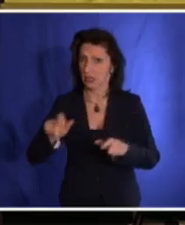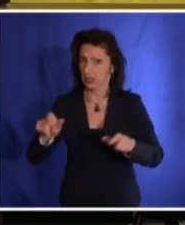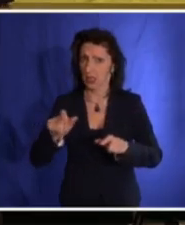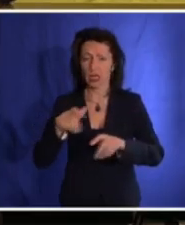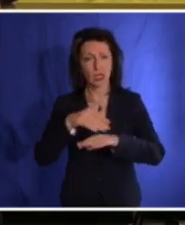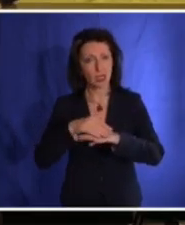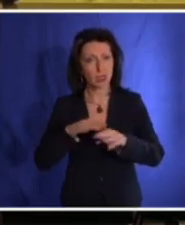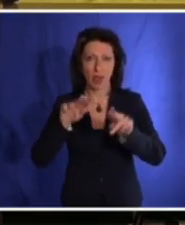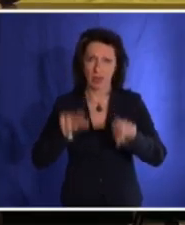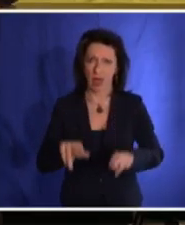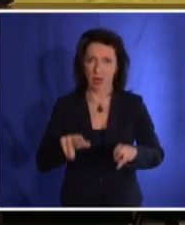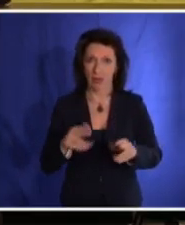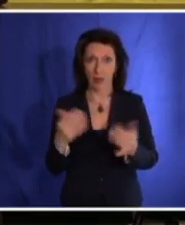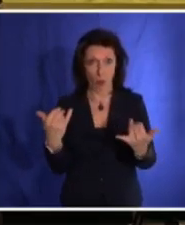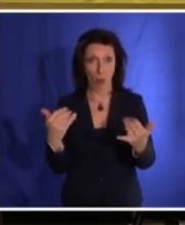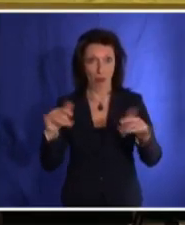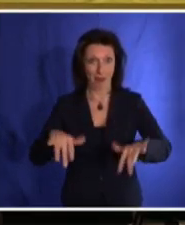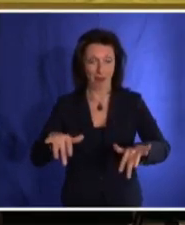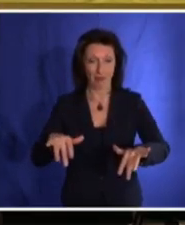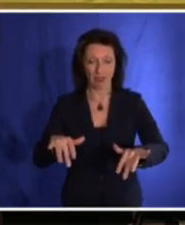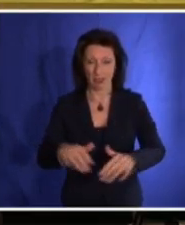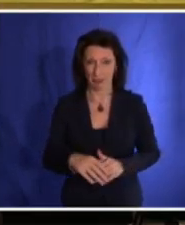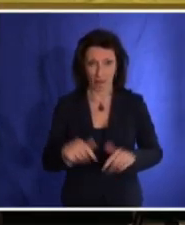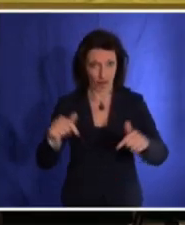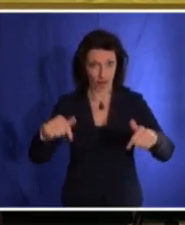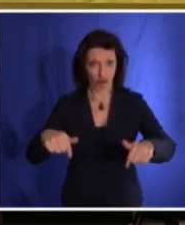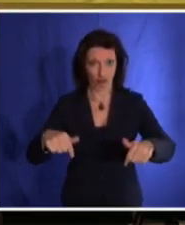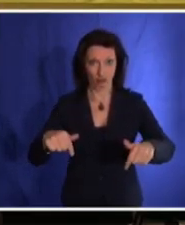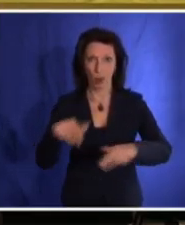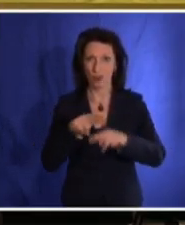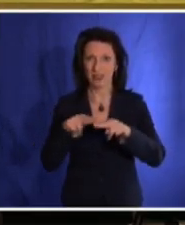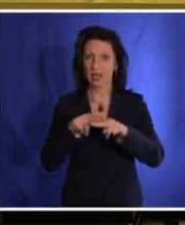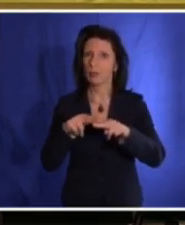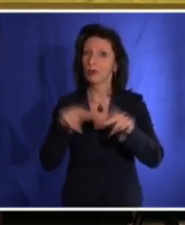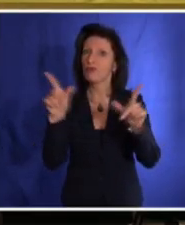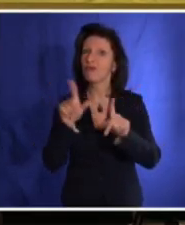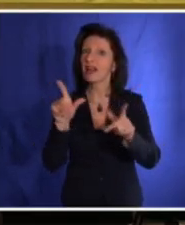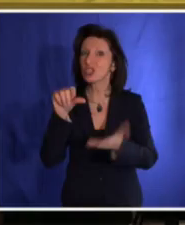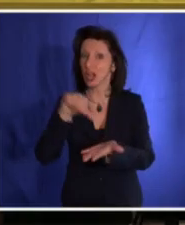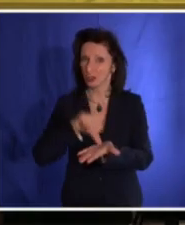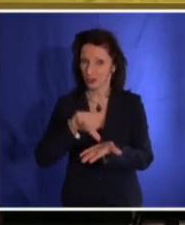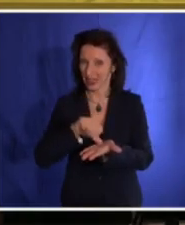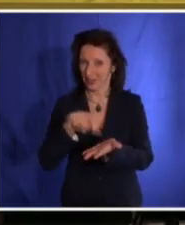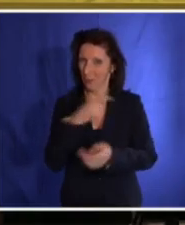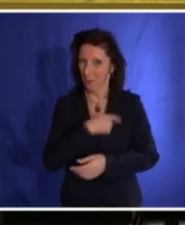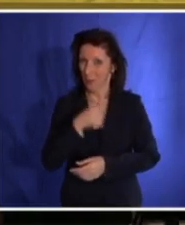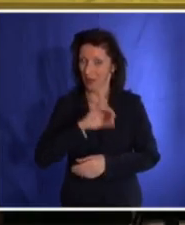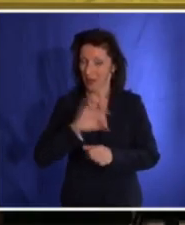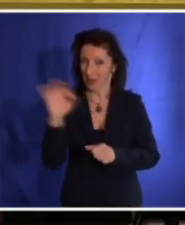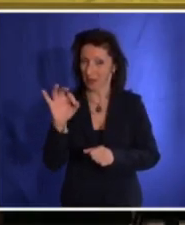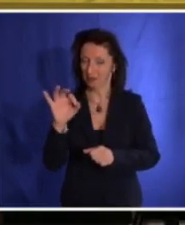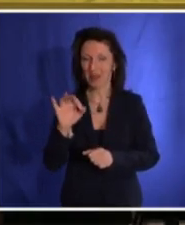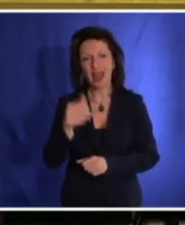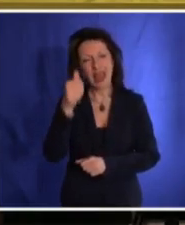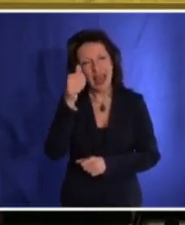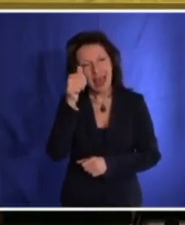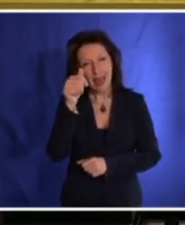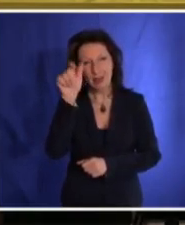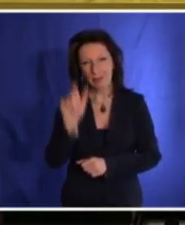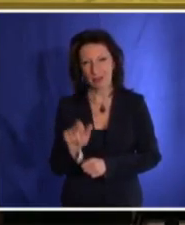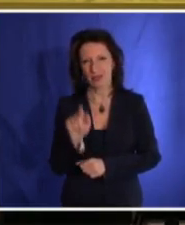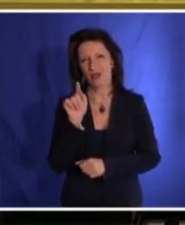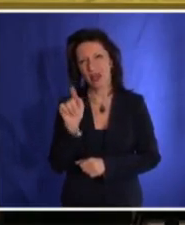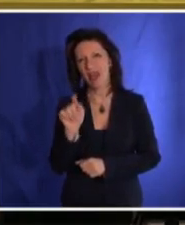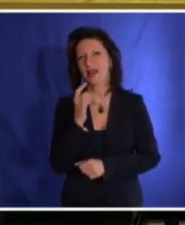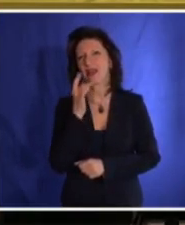und Gemeinderäte hier heute im Veranstaltungszentrum St. Pölten bei unserem Parteitag. Einer, der genau weiß,